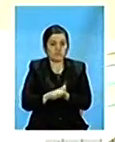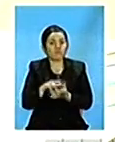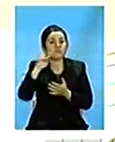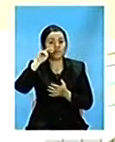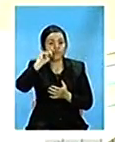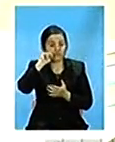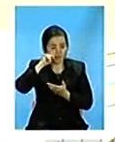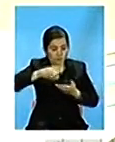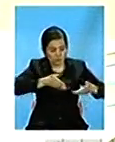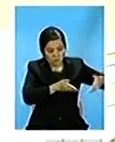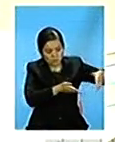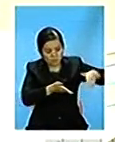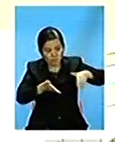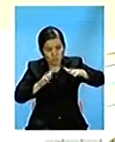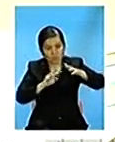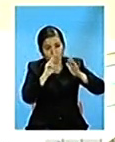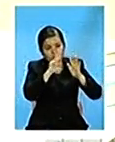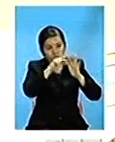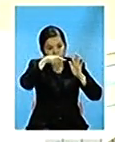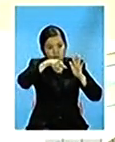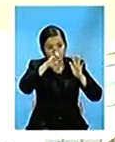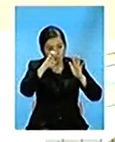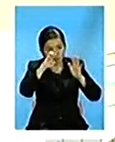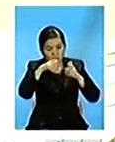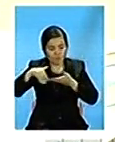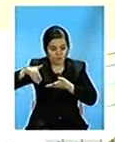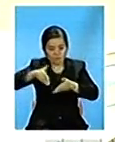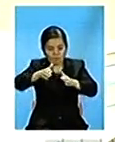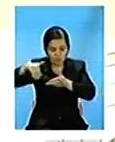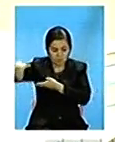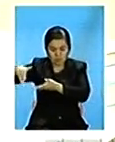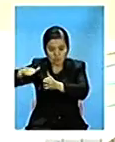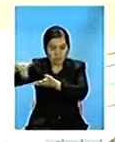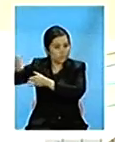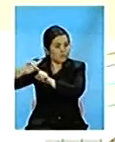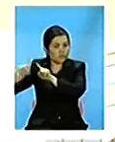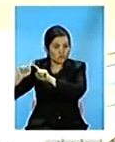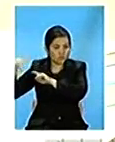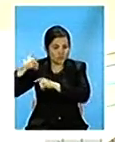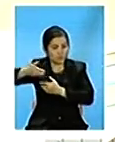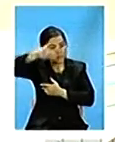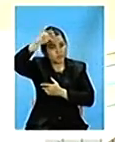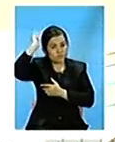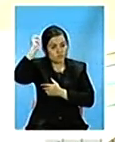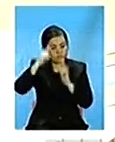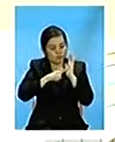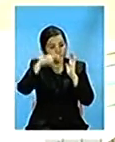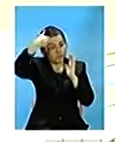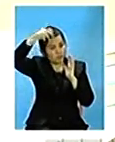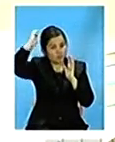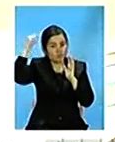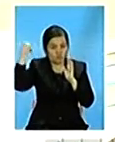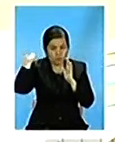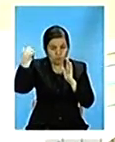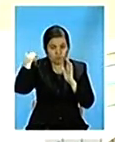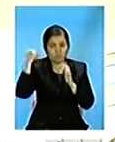ำมาเนี่ยแล้วก็คลองหลายคลองที่จะมาสู่ทางสิงห์บุรีเนี่ยนะครับ